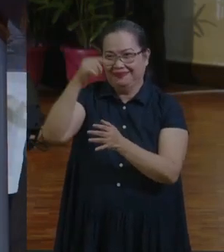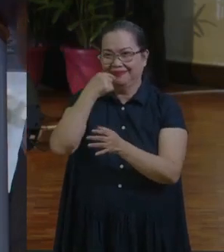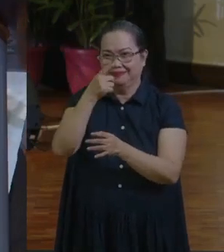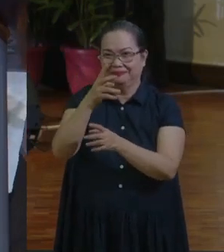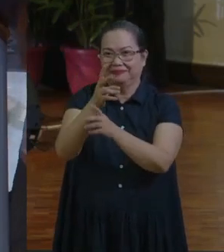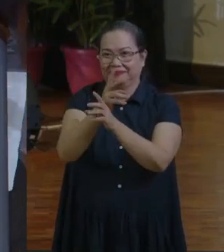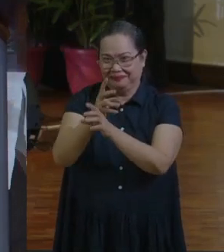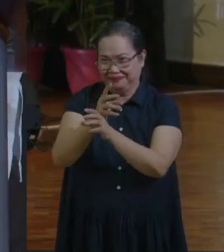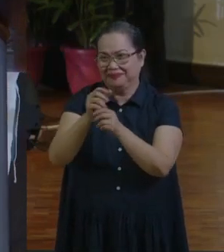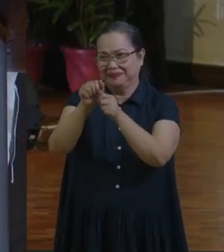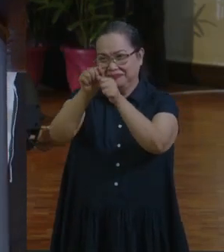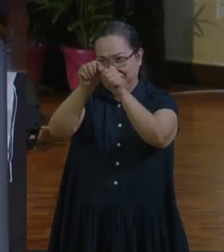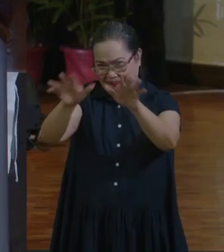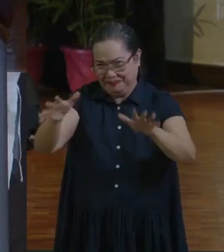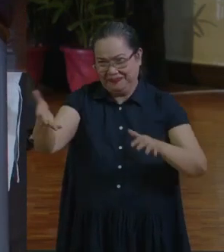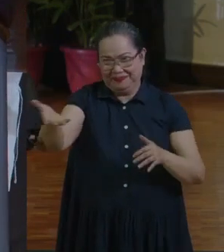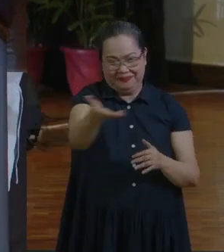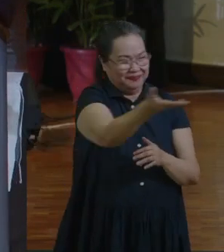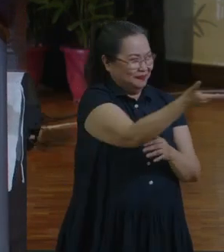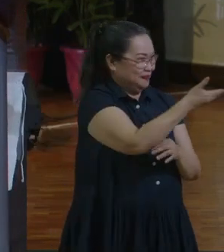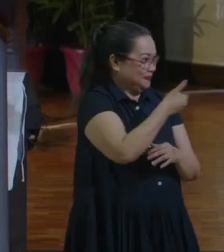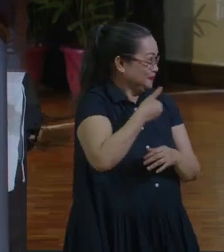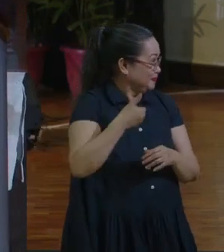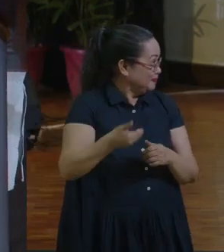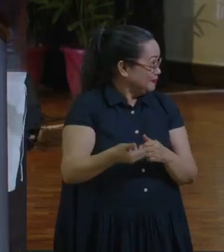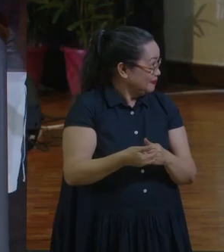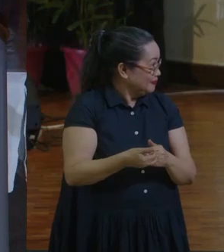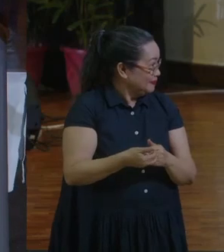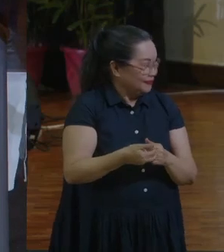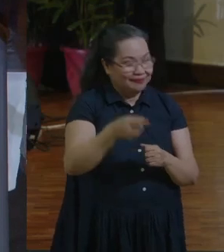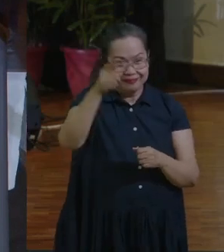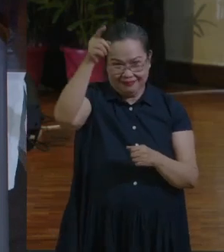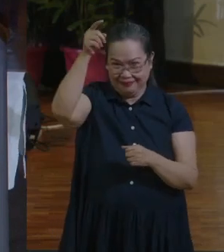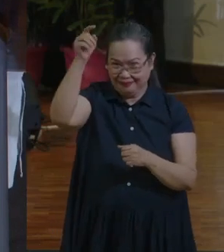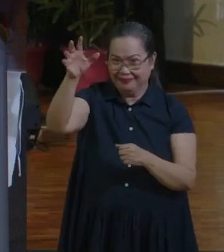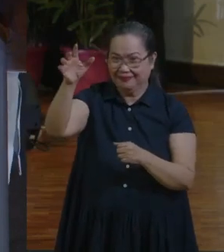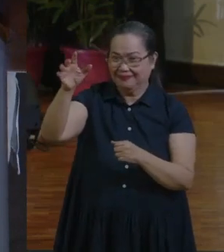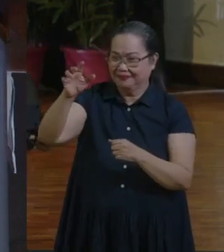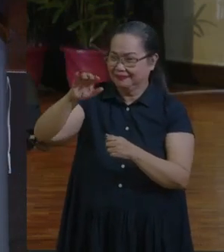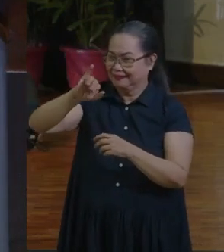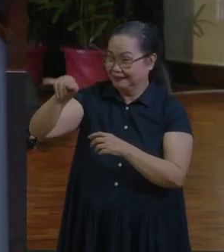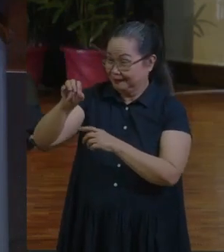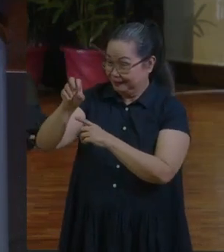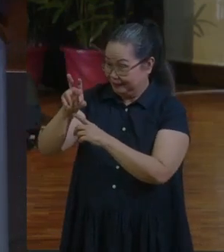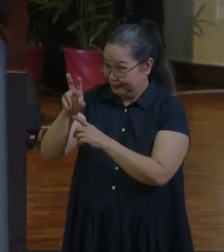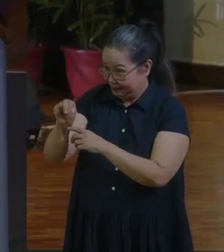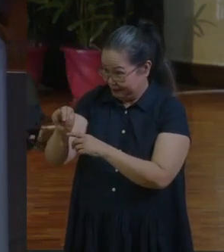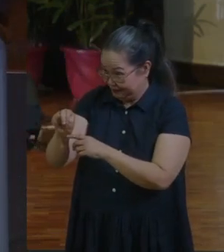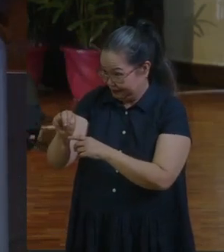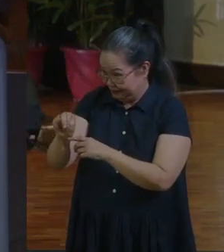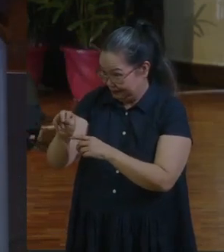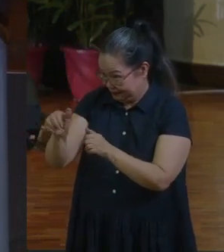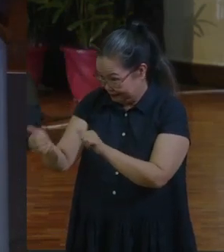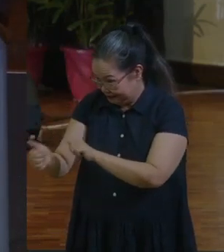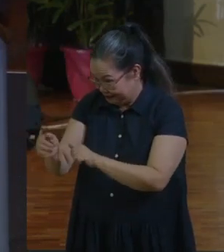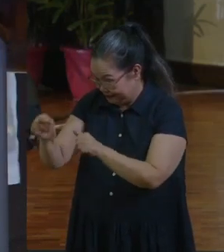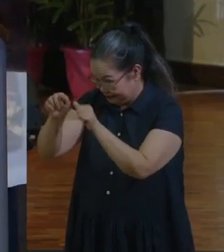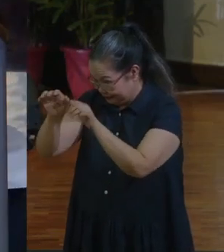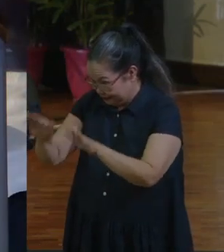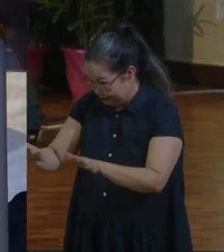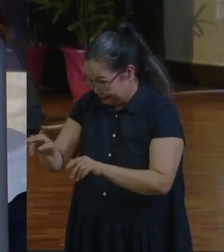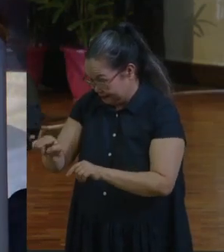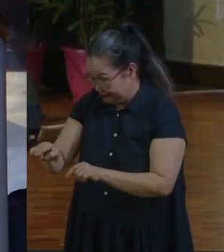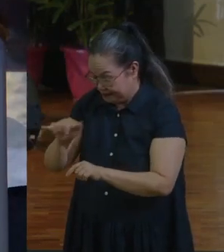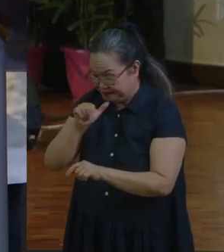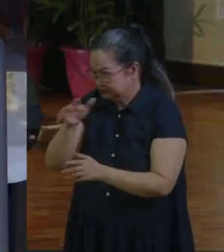po ang blessing na kanyang binitawan. Pinagpala si John the Baptist ni Jesus dahil alam ni Jesus na hindi